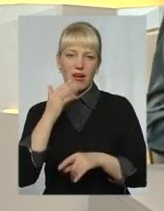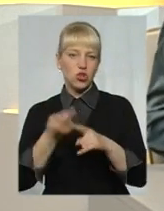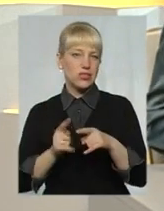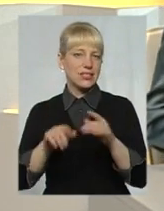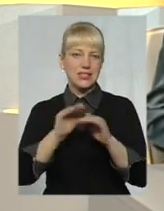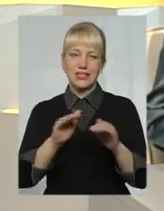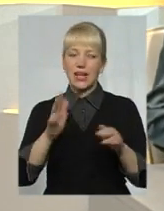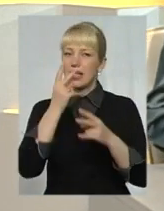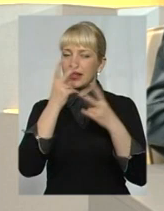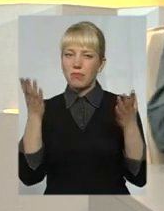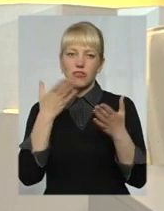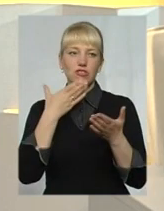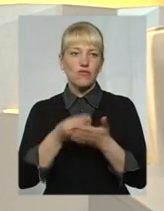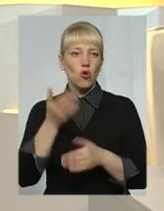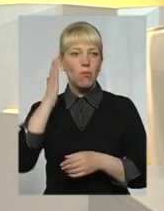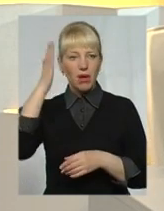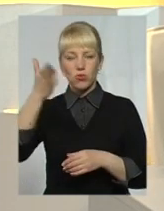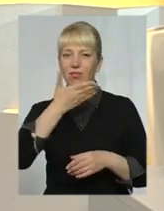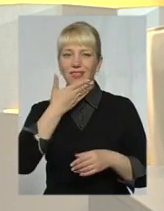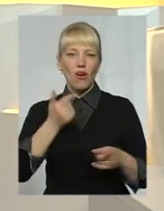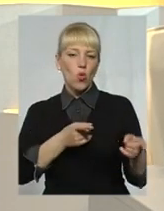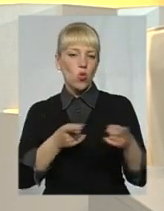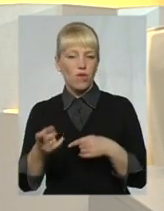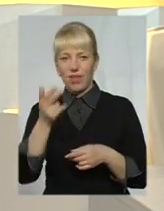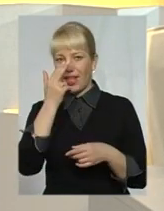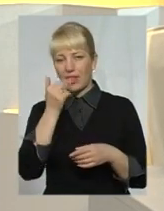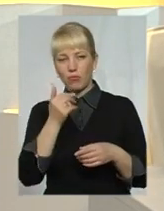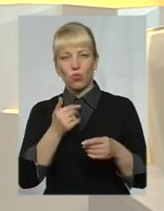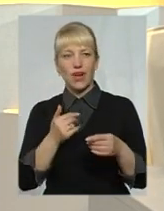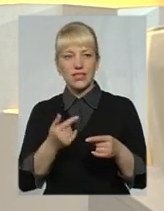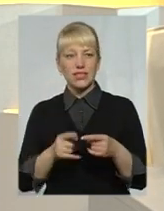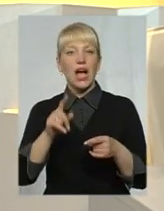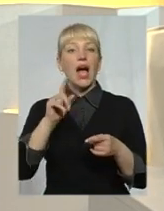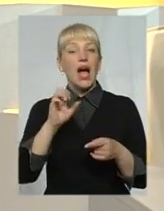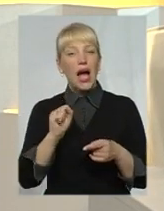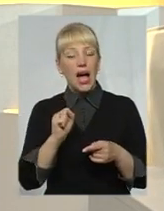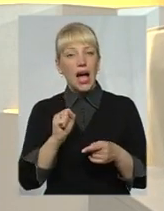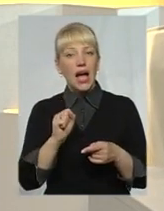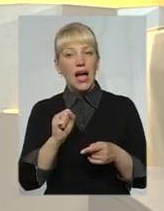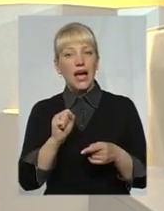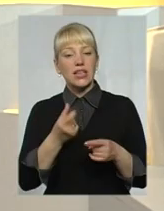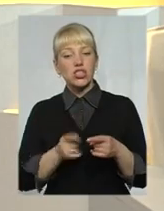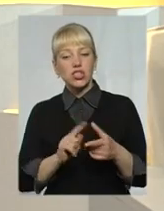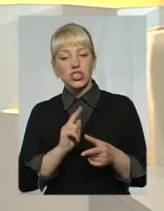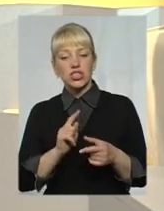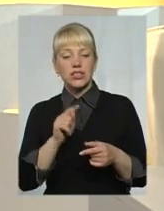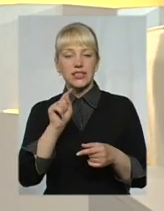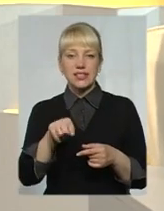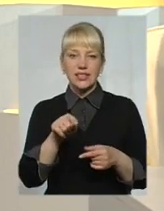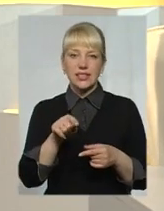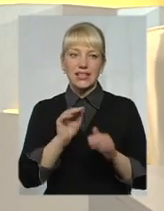свого майбутнього, або не готові адаптуватися. А чи у ті інтернатні заклади,